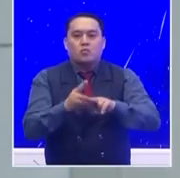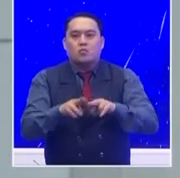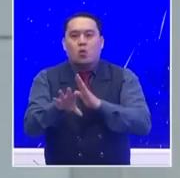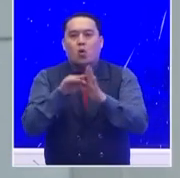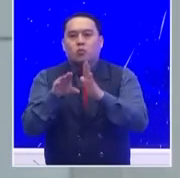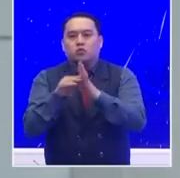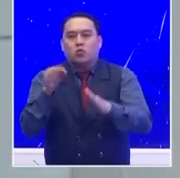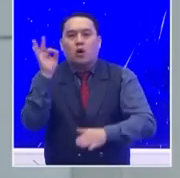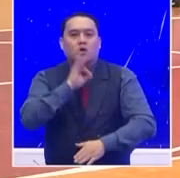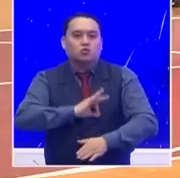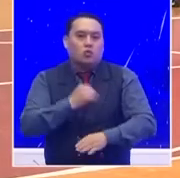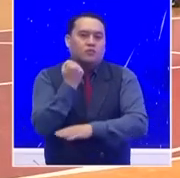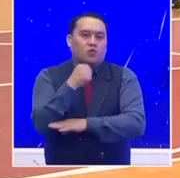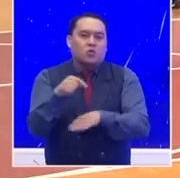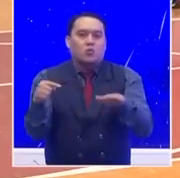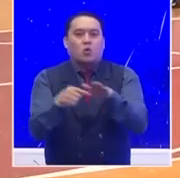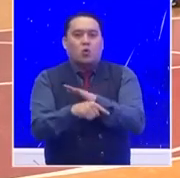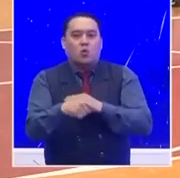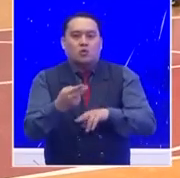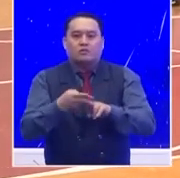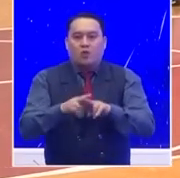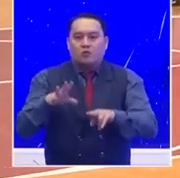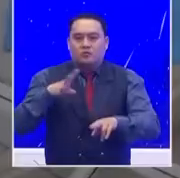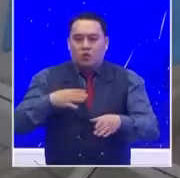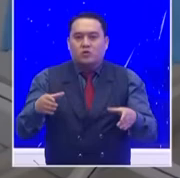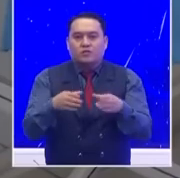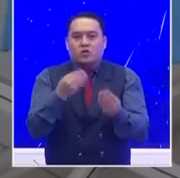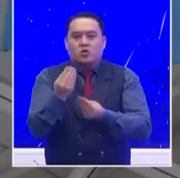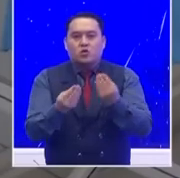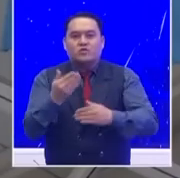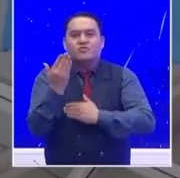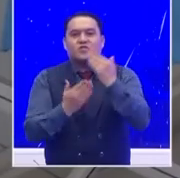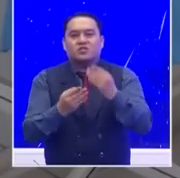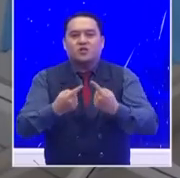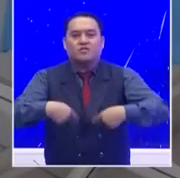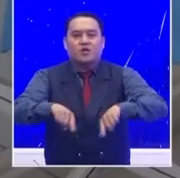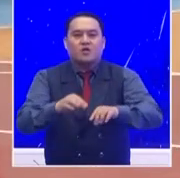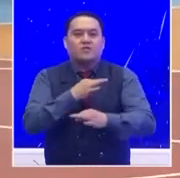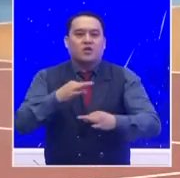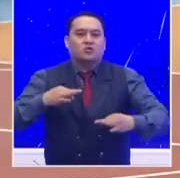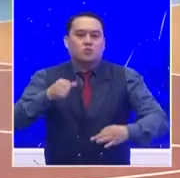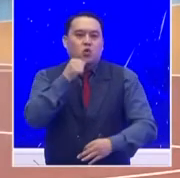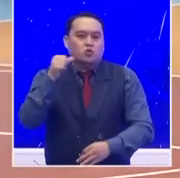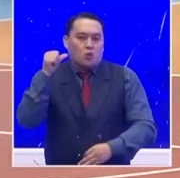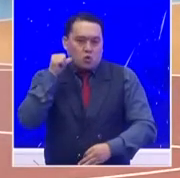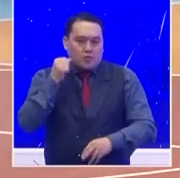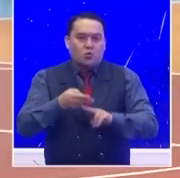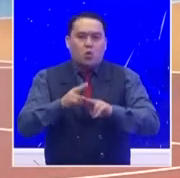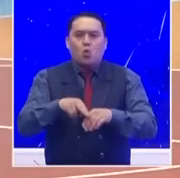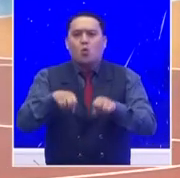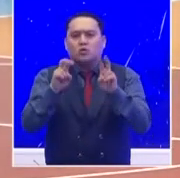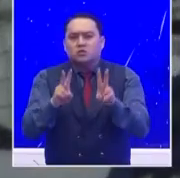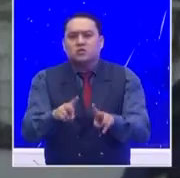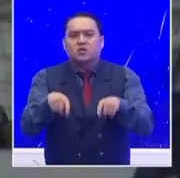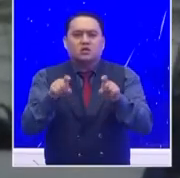общему количеству очков и забитых мячей победивший коллектив сыграет суперлиги против финалистов прошлого чемпионата у многих специалистов